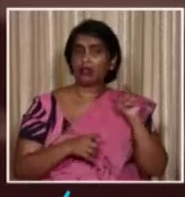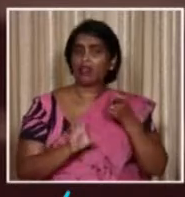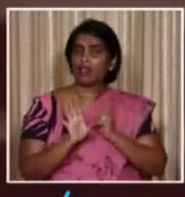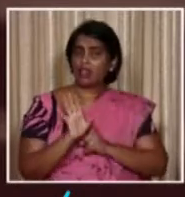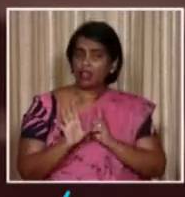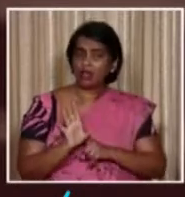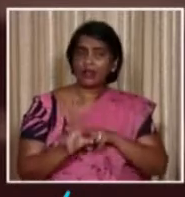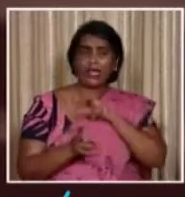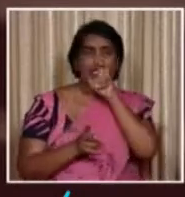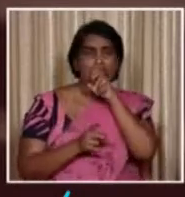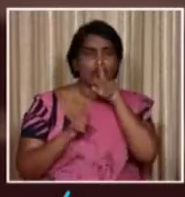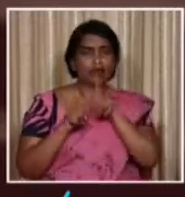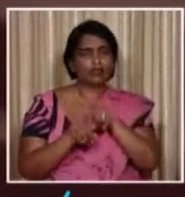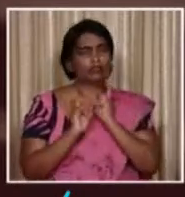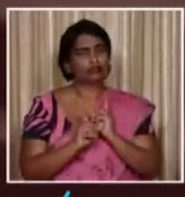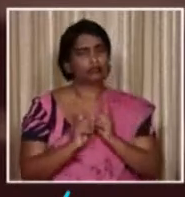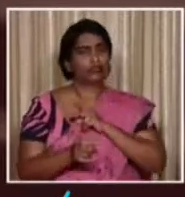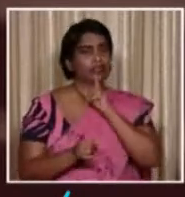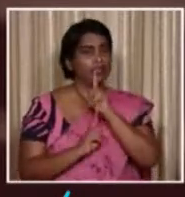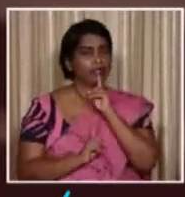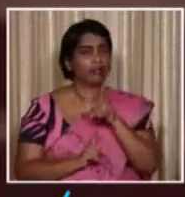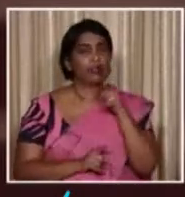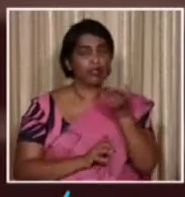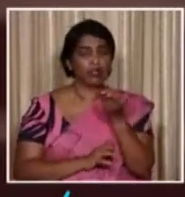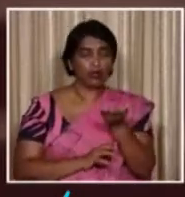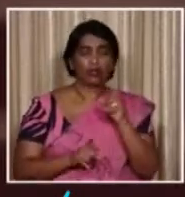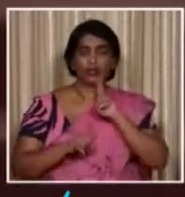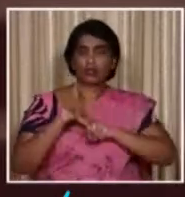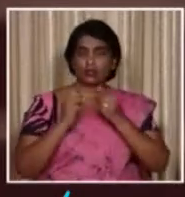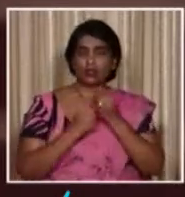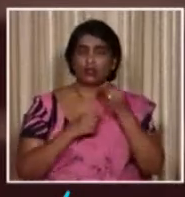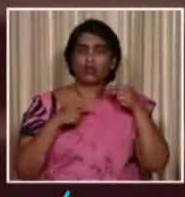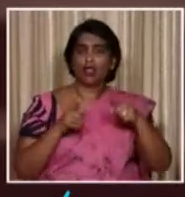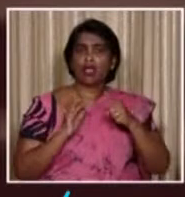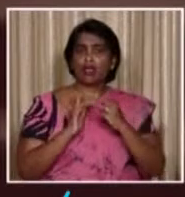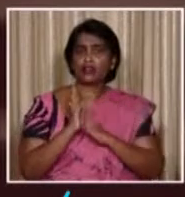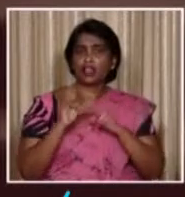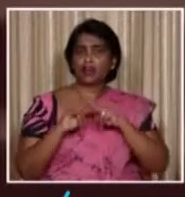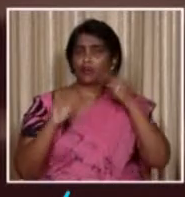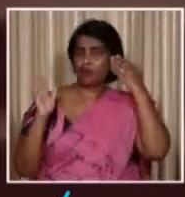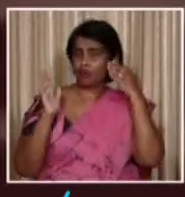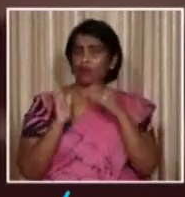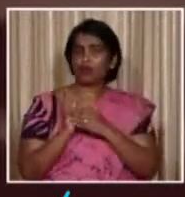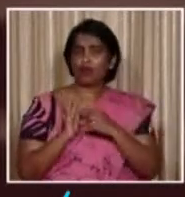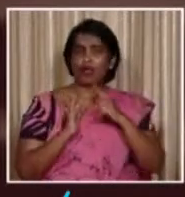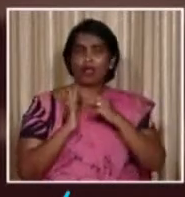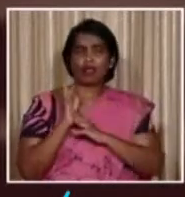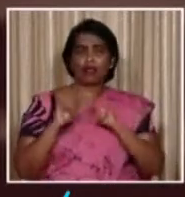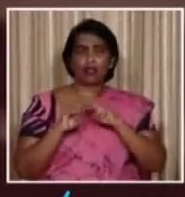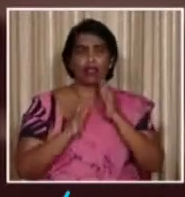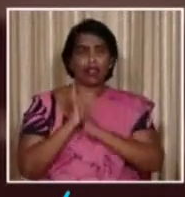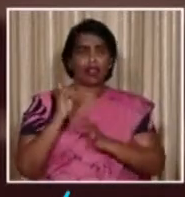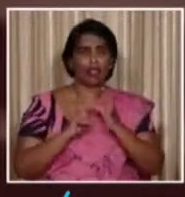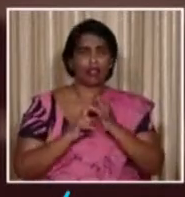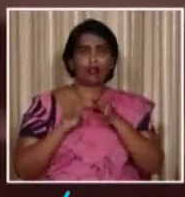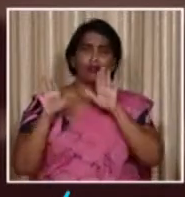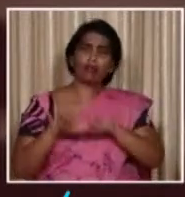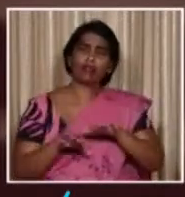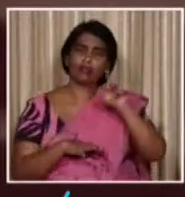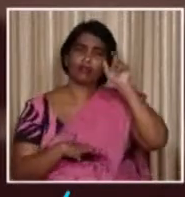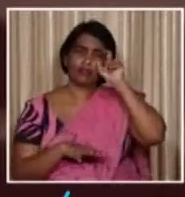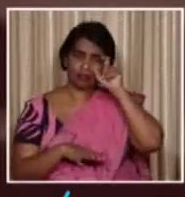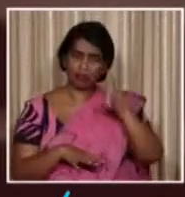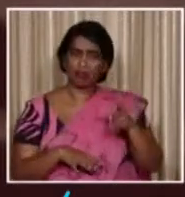හැමදාම ගිරව් වගේ ඇවිල්ලා එකම දේ කියනවා. ඔබතුමල්ල ඉල්ලපු ඉඳන් අද සාකච්ඡාවේ දුන්නේ IMF එක ගැන. ඒක ගැන කතා කරන්න මන්ත්‍රීවරු මෙතන බලන්